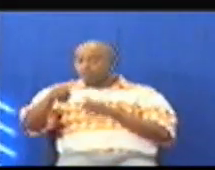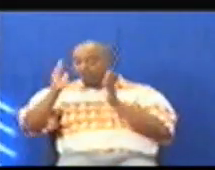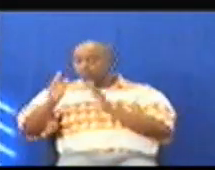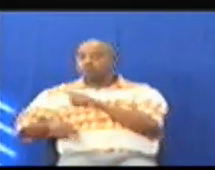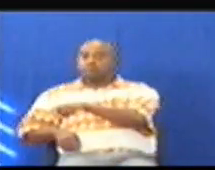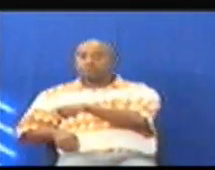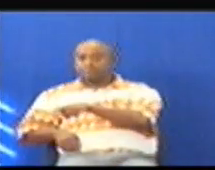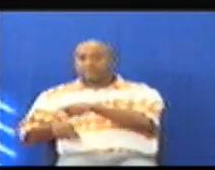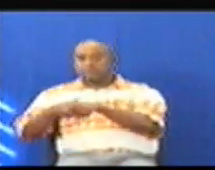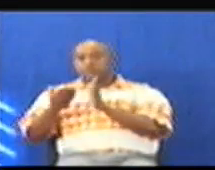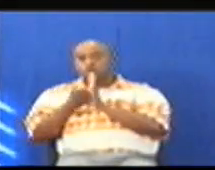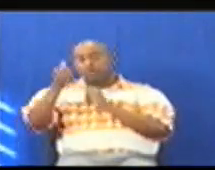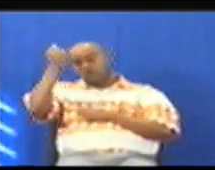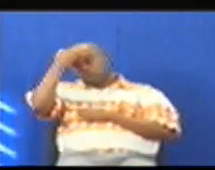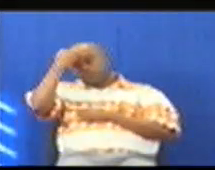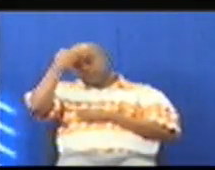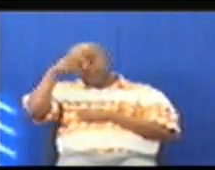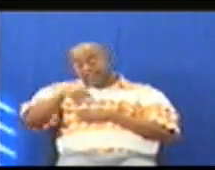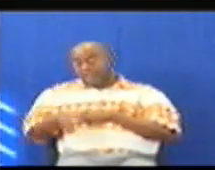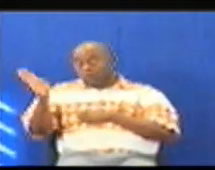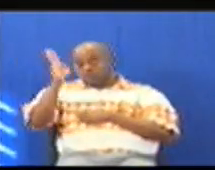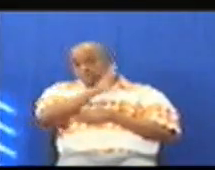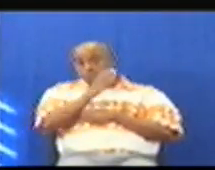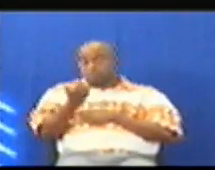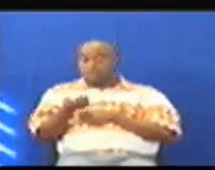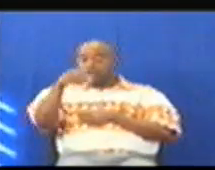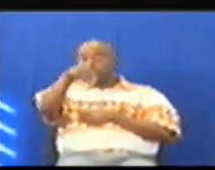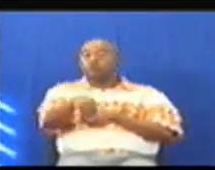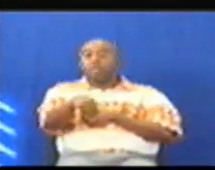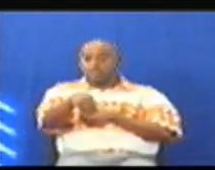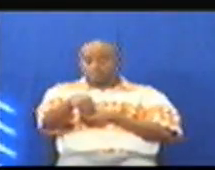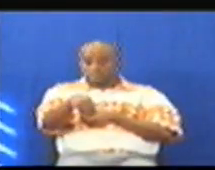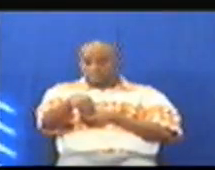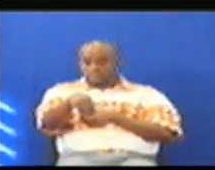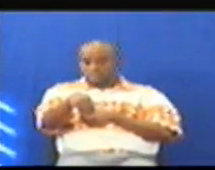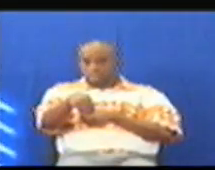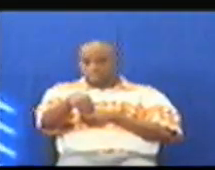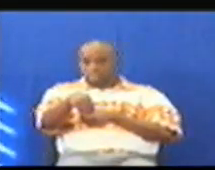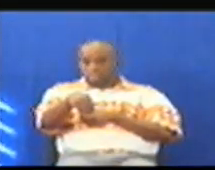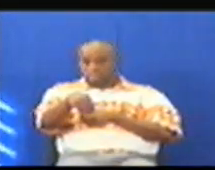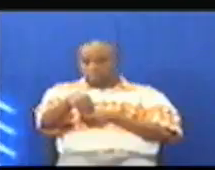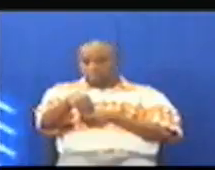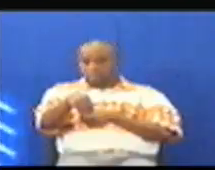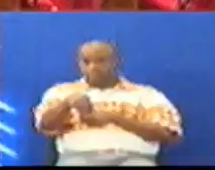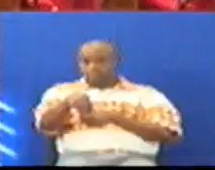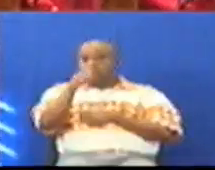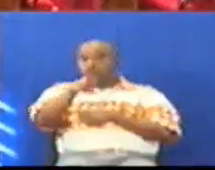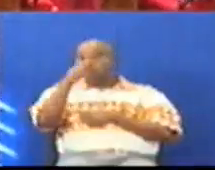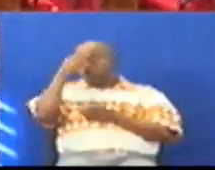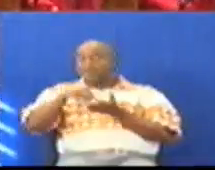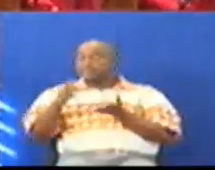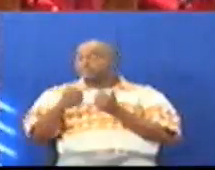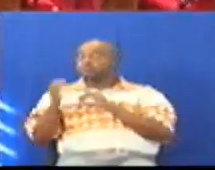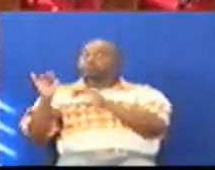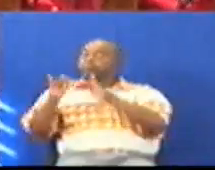Naomba niwakumbusheni kwamba leo ni siku ya kupiga kura, na ukipiga kura ndio mahudhurio yako. Kwa hiyo tusisahau